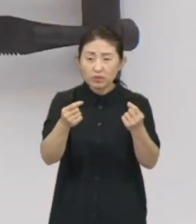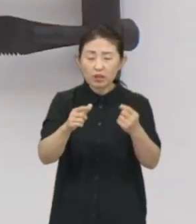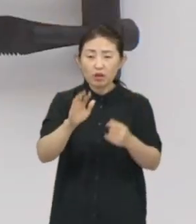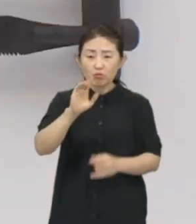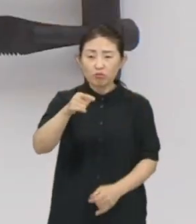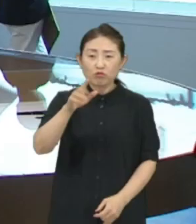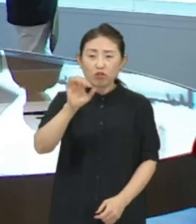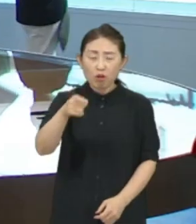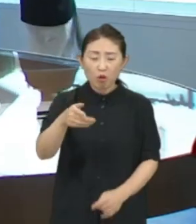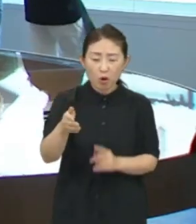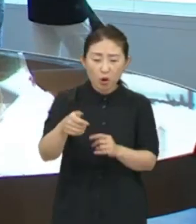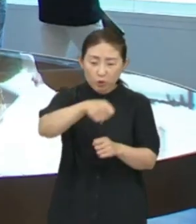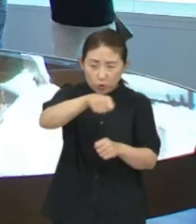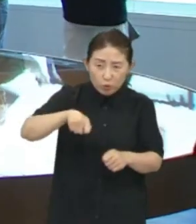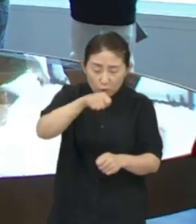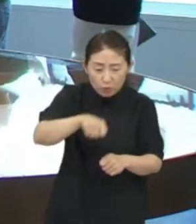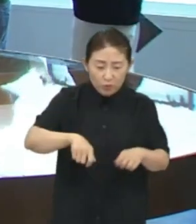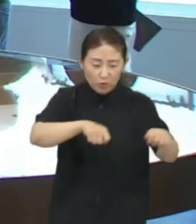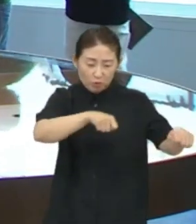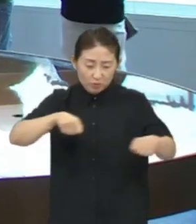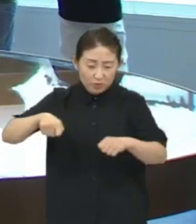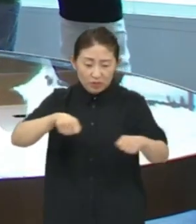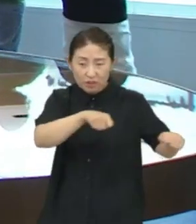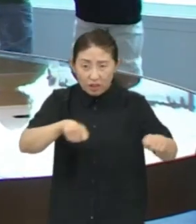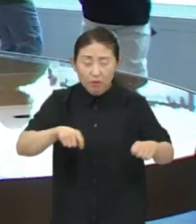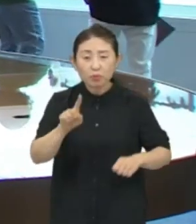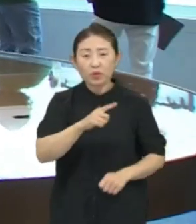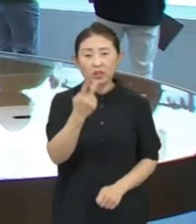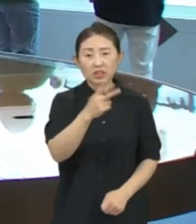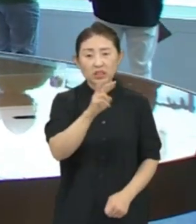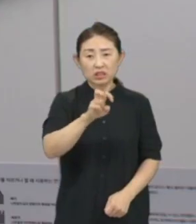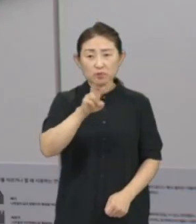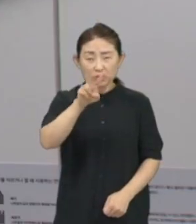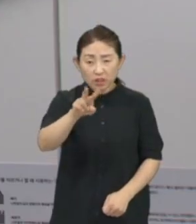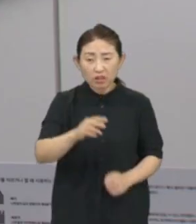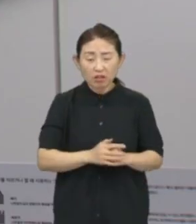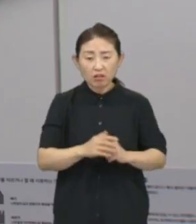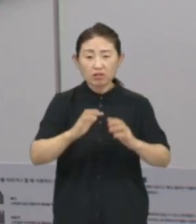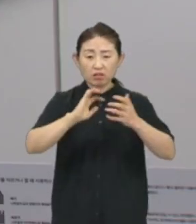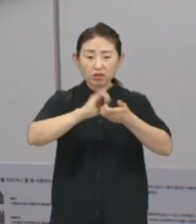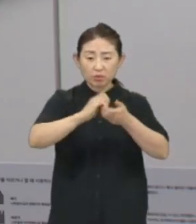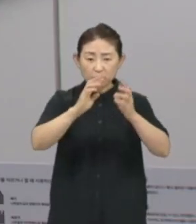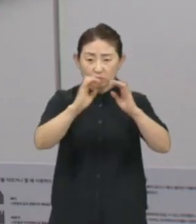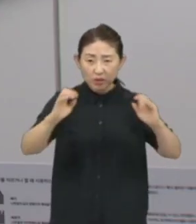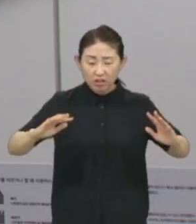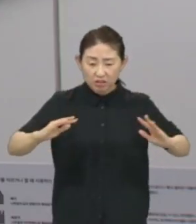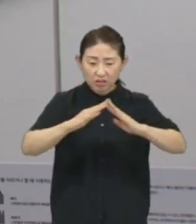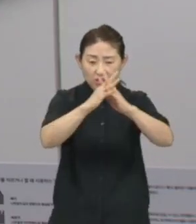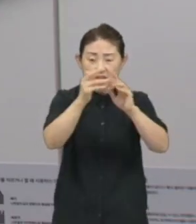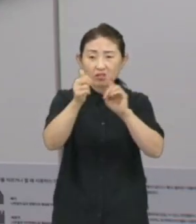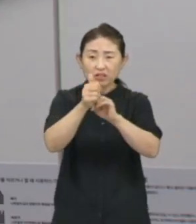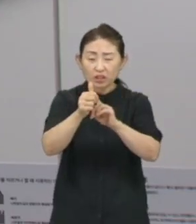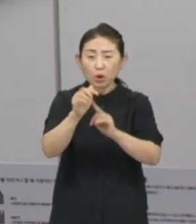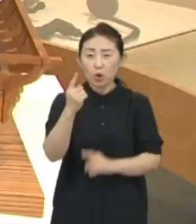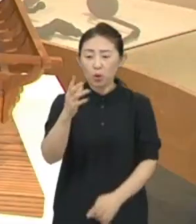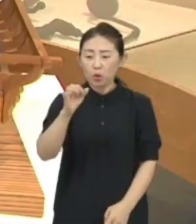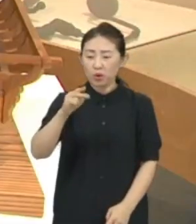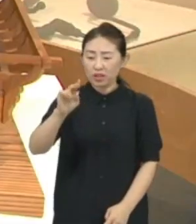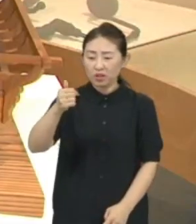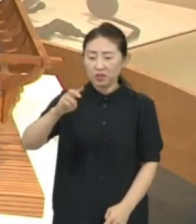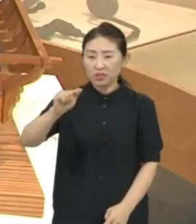사용된 탕갯톱까지 2022년 대전 무형유산 대목장에 지정된 홍경선 보유자가